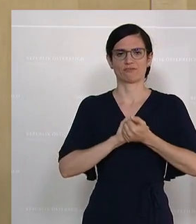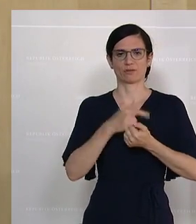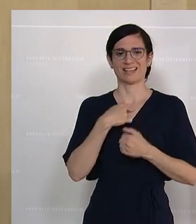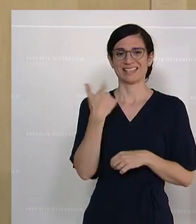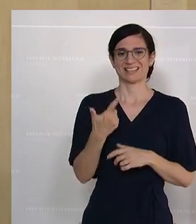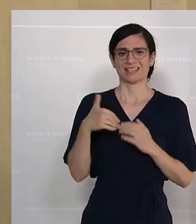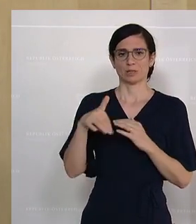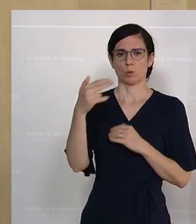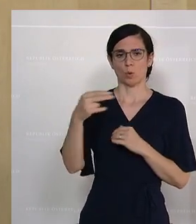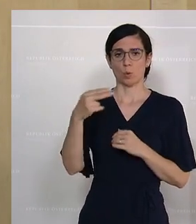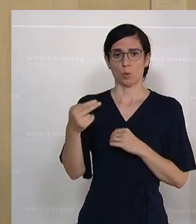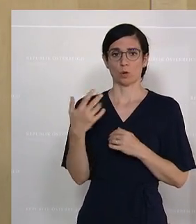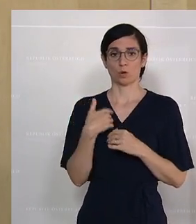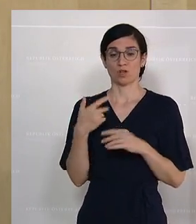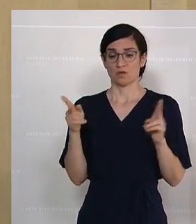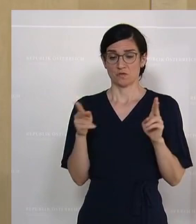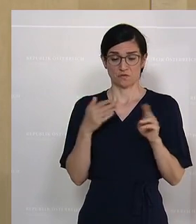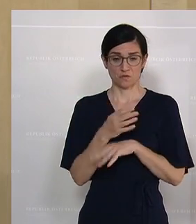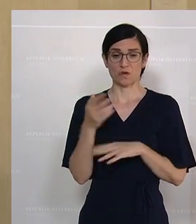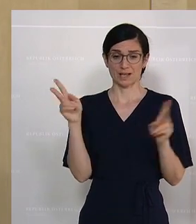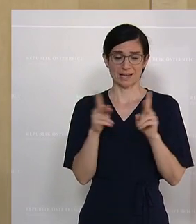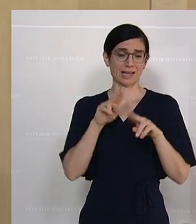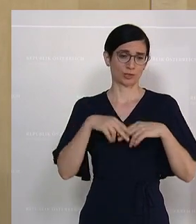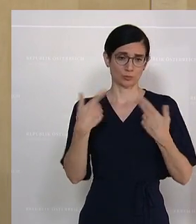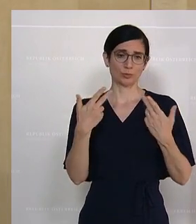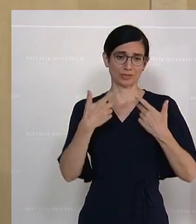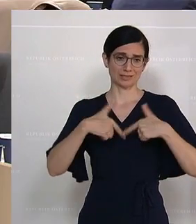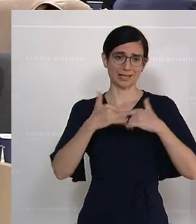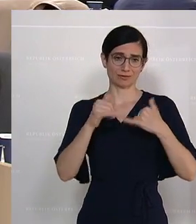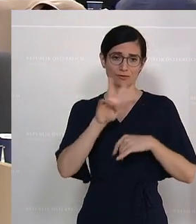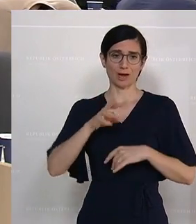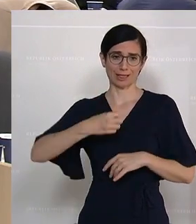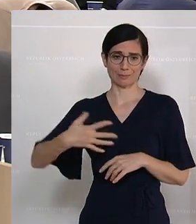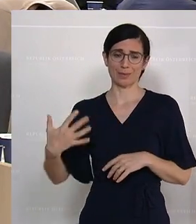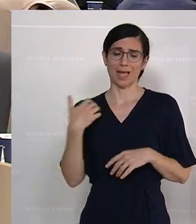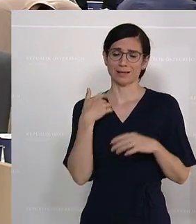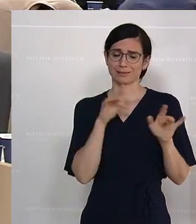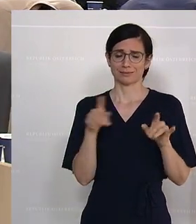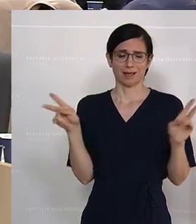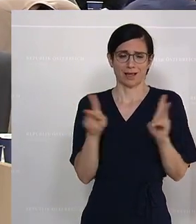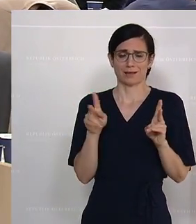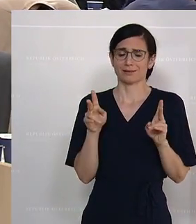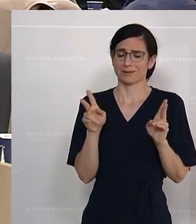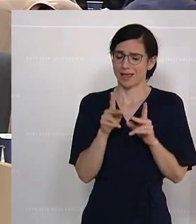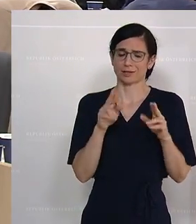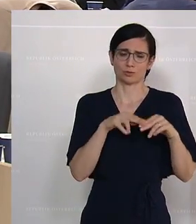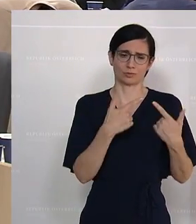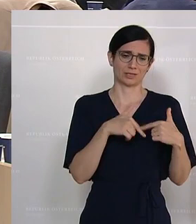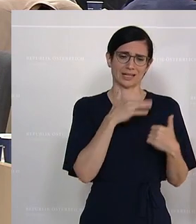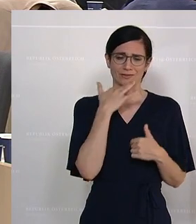millionen euro ist für ein kleines bundesland vorarlberg eine menge geld damit wird die wohnbeihilfe